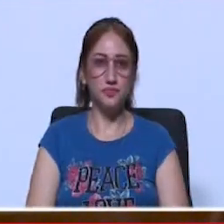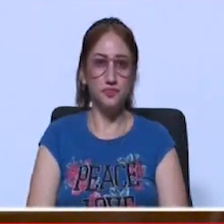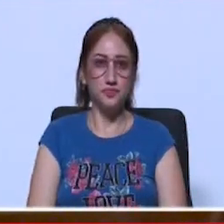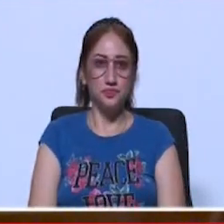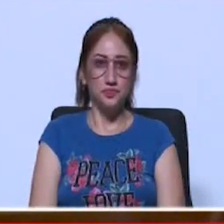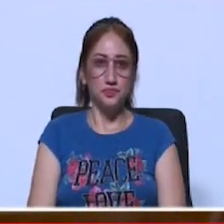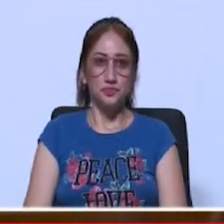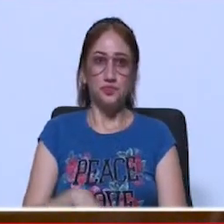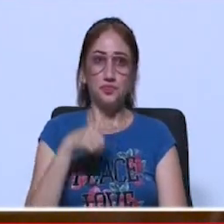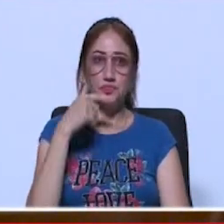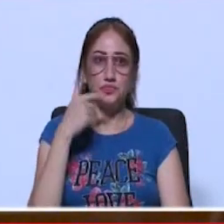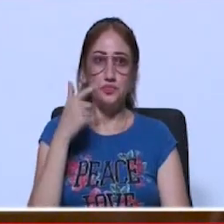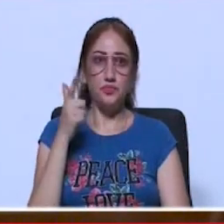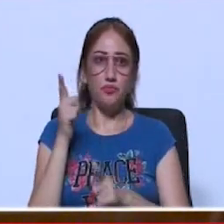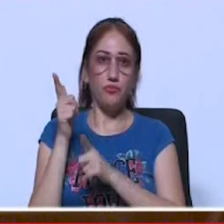من